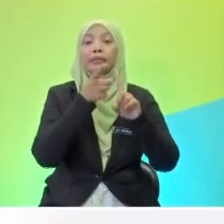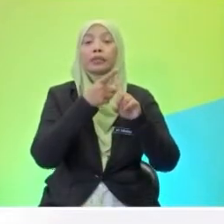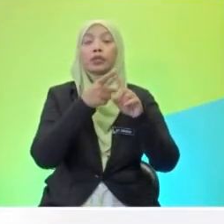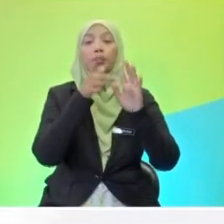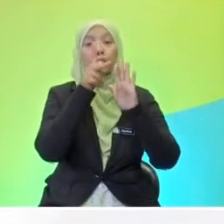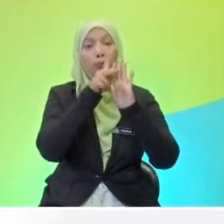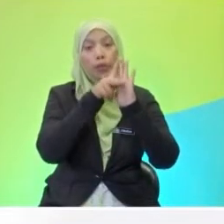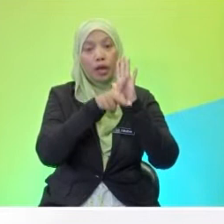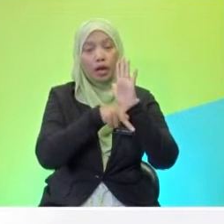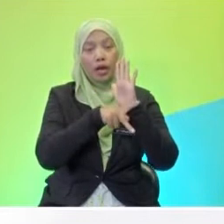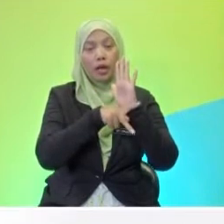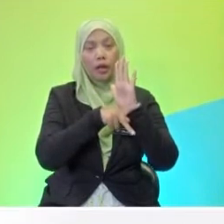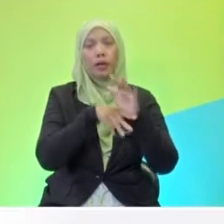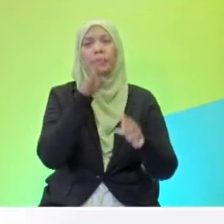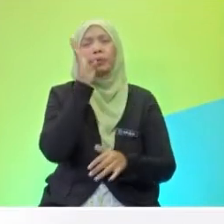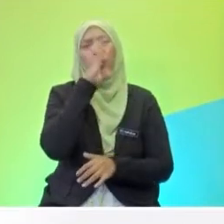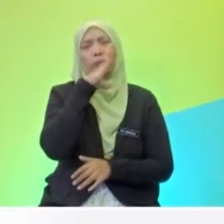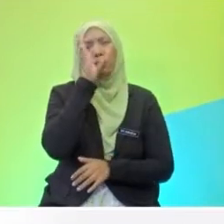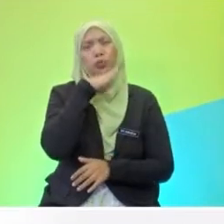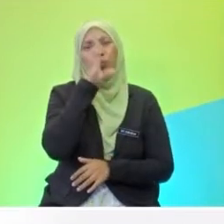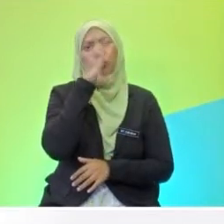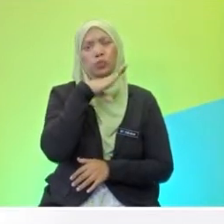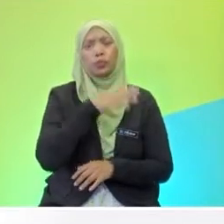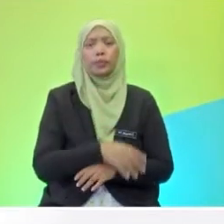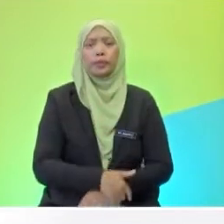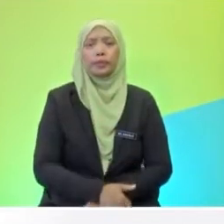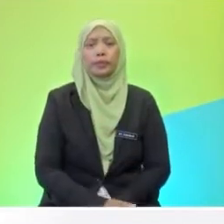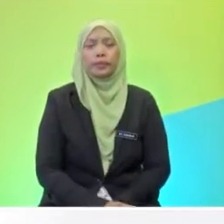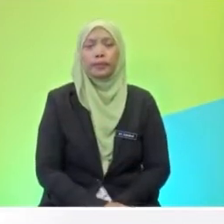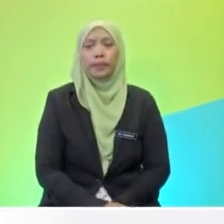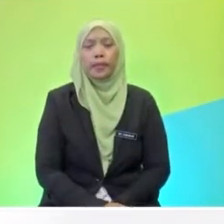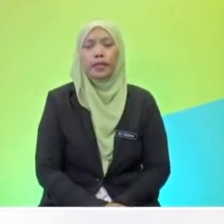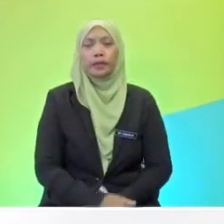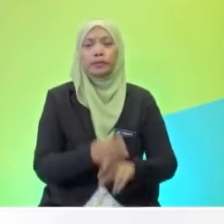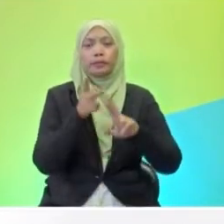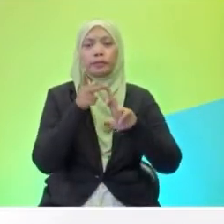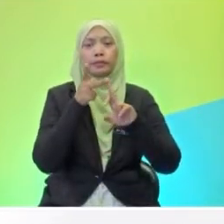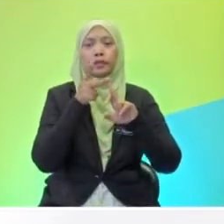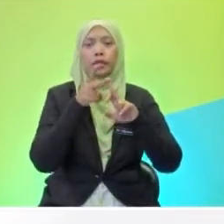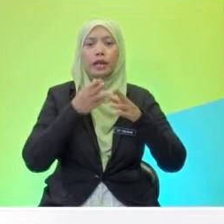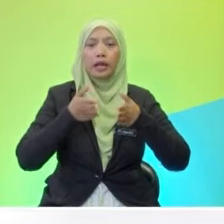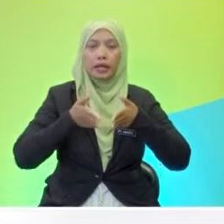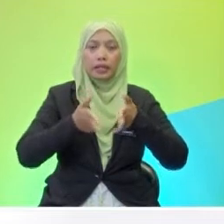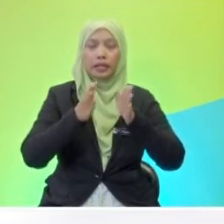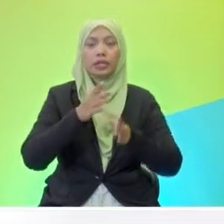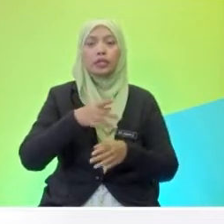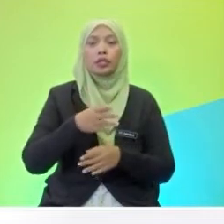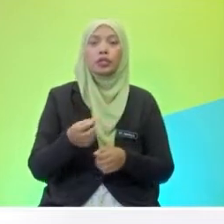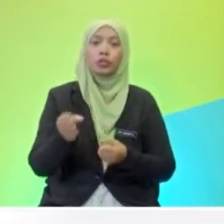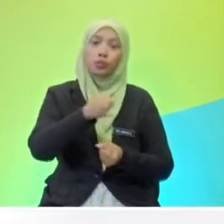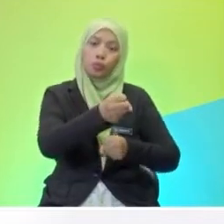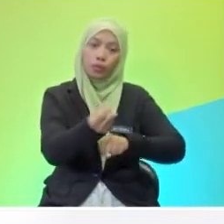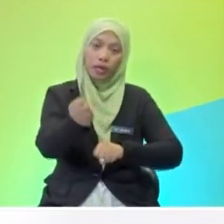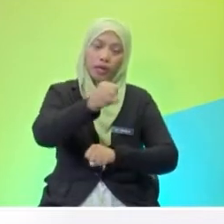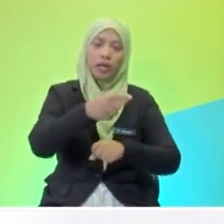mengurangkan pencemaran bau busuk di kawasan kita kemudian pengaliran air sungai dan laut yang bersih serta